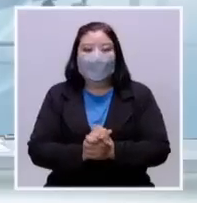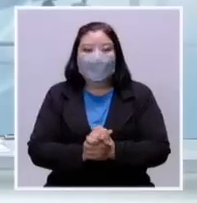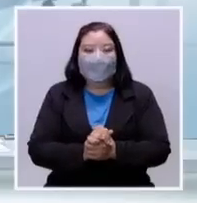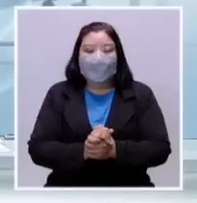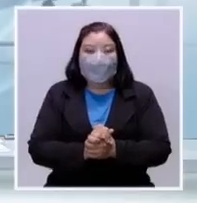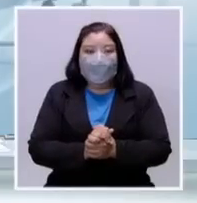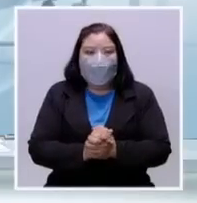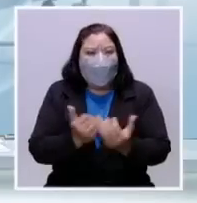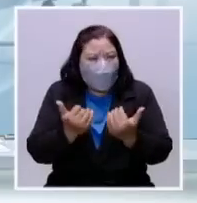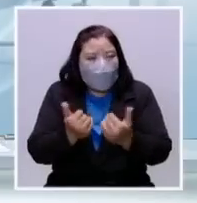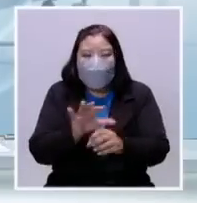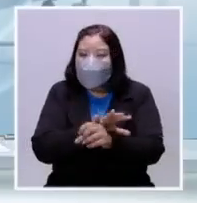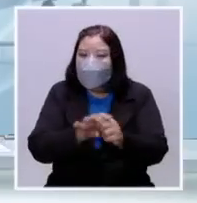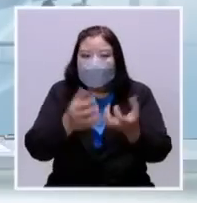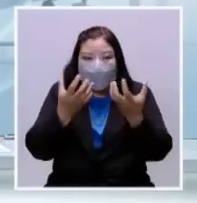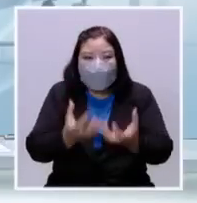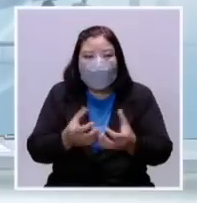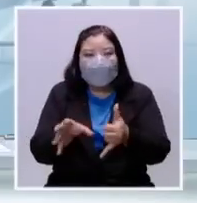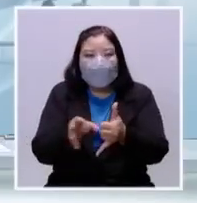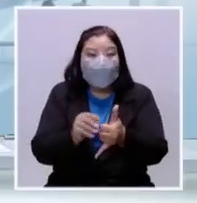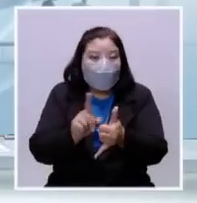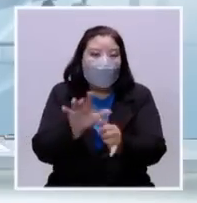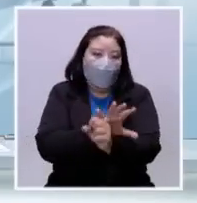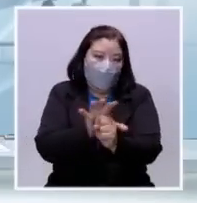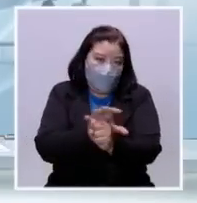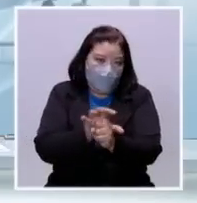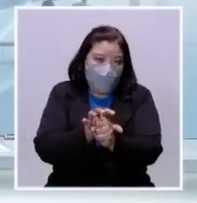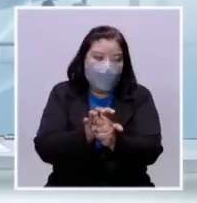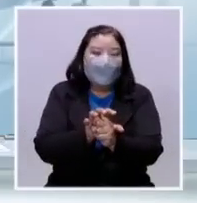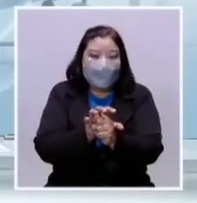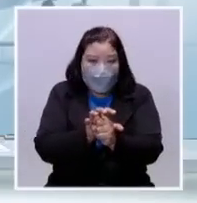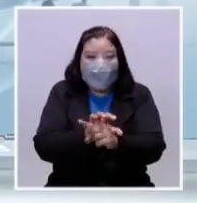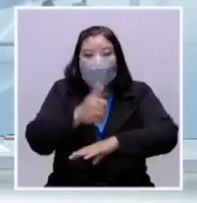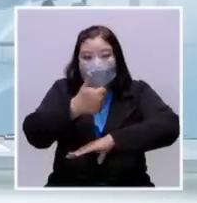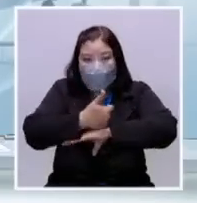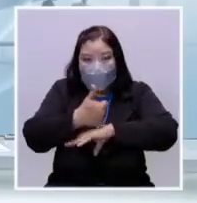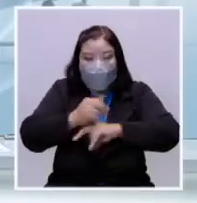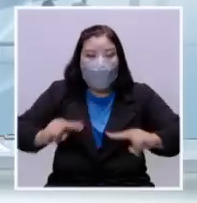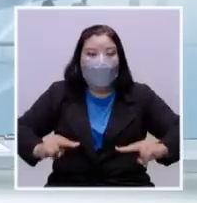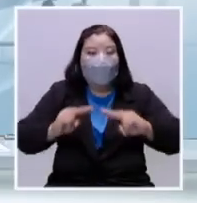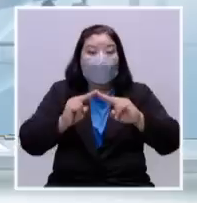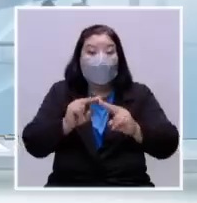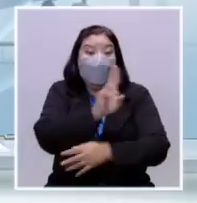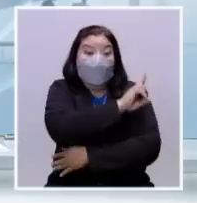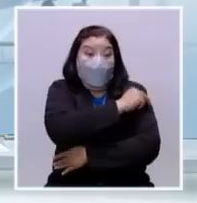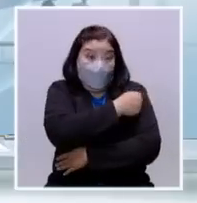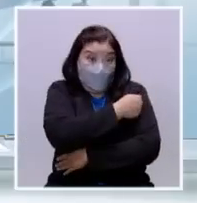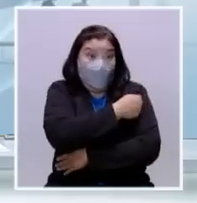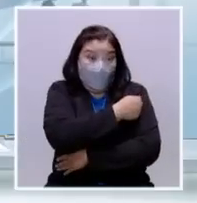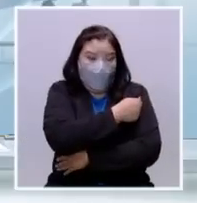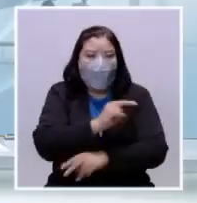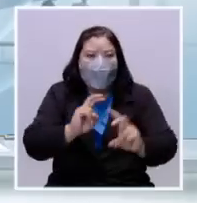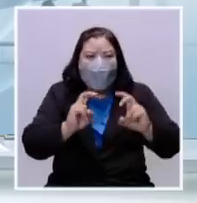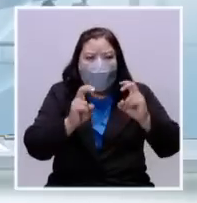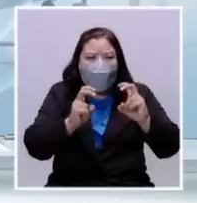ยังอยู่ที่เรื่องของโควิด-19 นะคะมีคำชี้แจงจากทางรัฐมนตรีว่าการกระทรวงสาธารณสุขค่ะประเด็นที่โควิด-19 ถูก